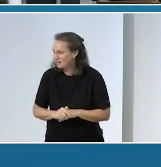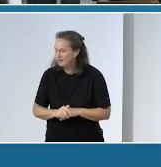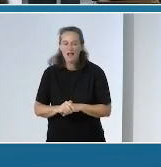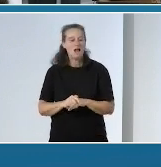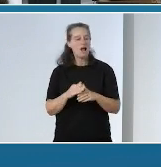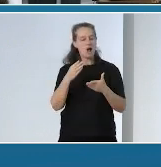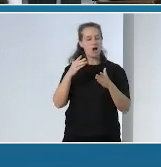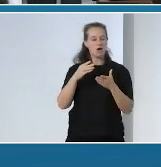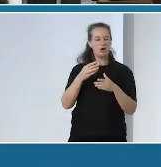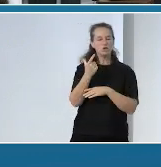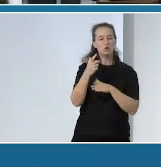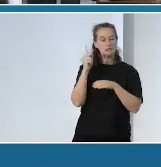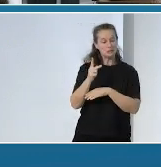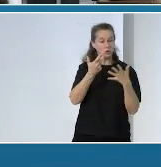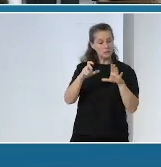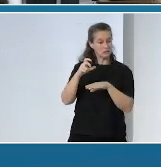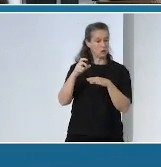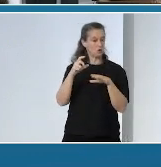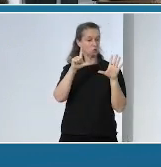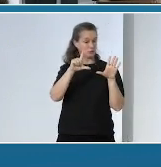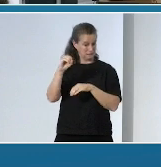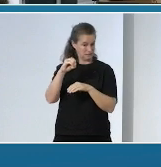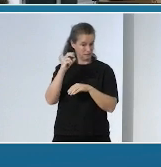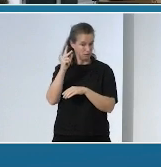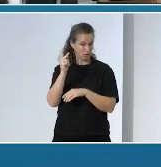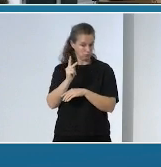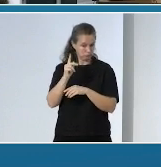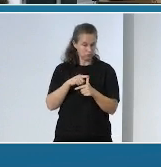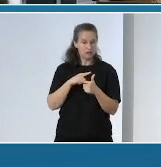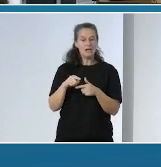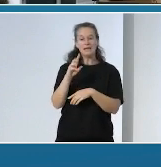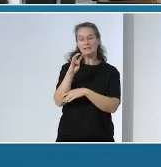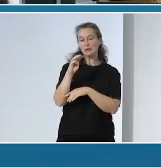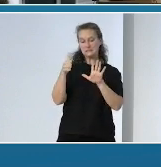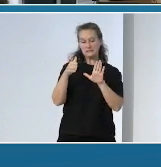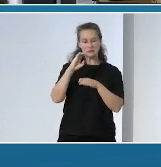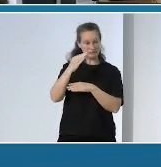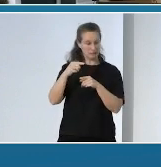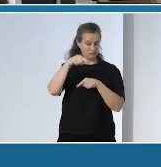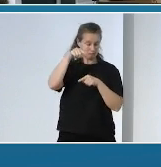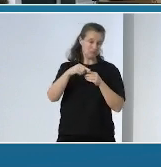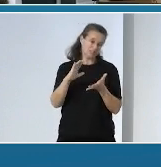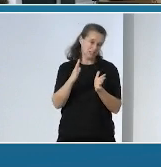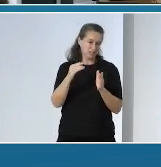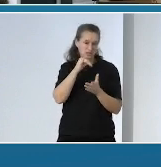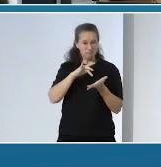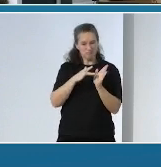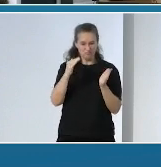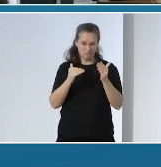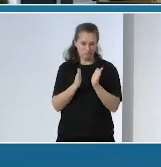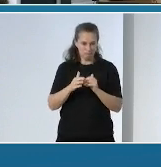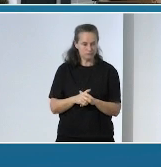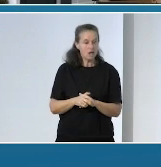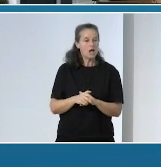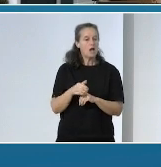Elle pesait 2,870 kg et elle mesurait 46 cm. Donc c'est un peu bas.